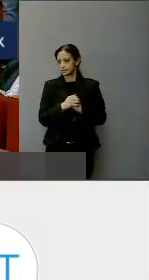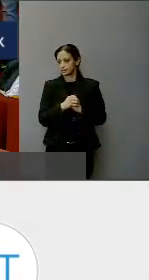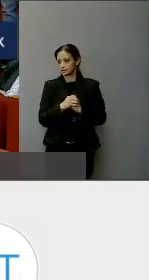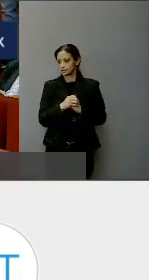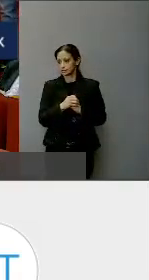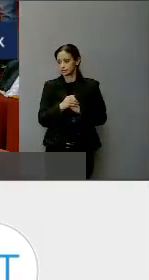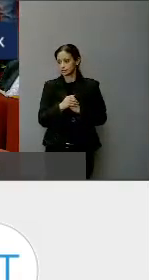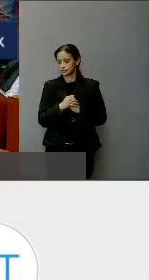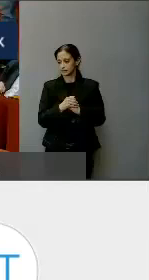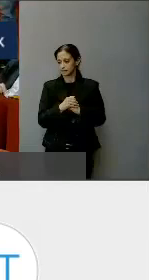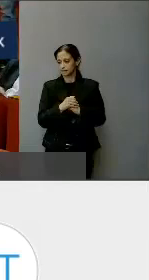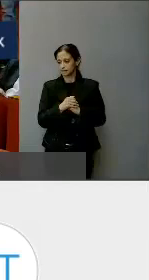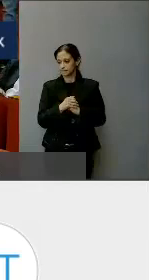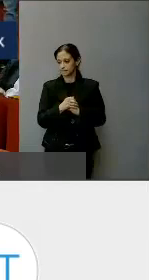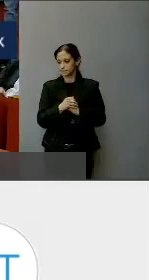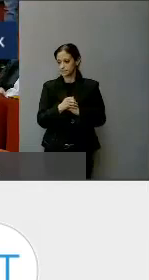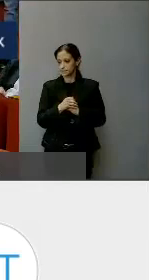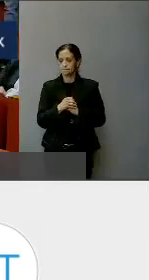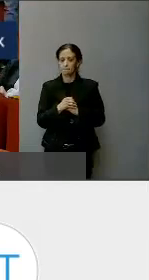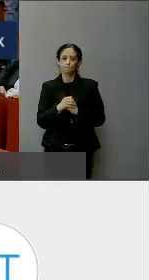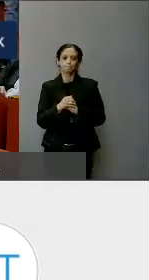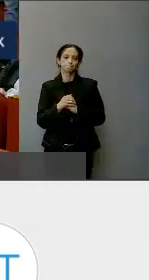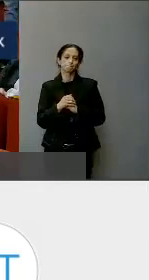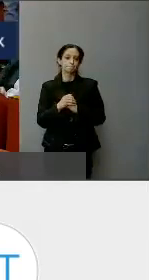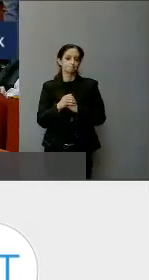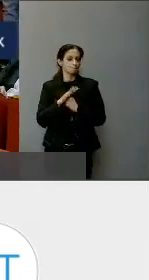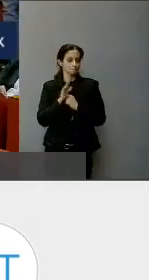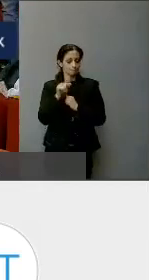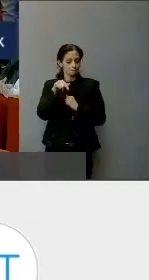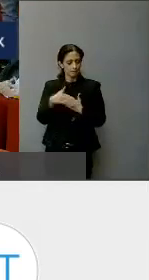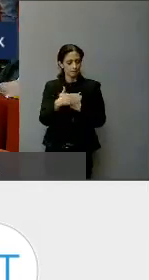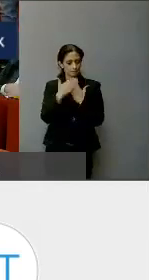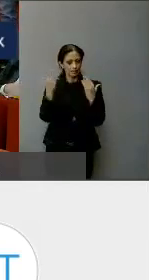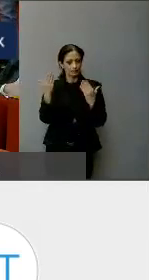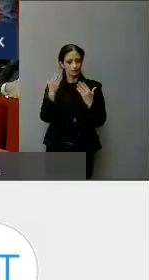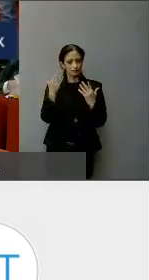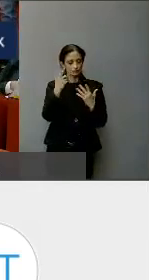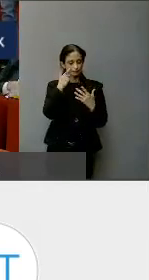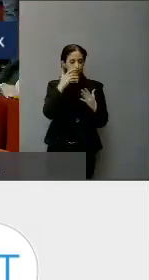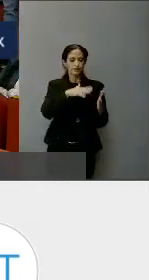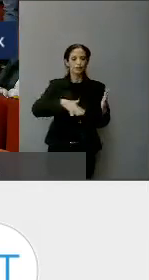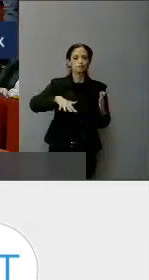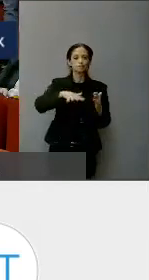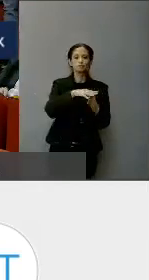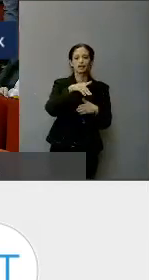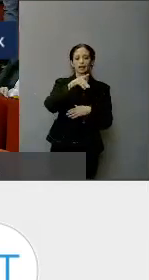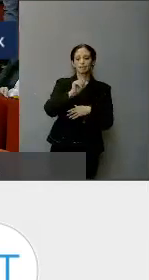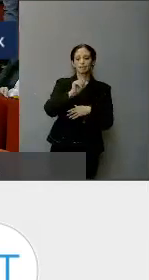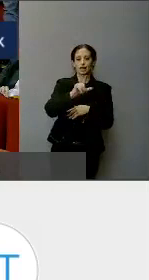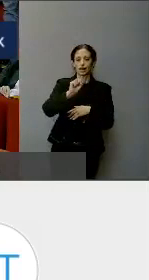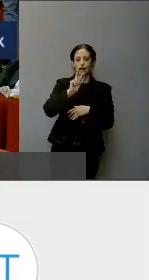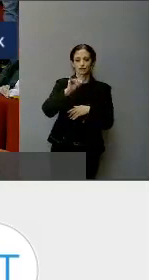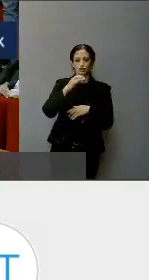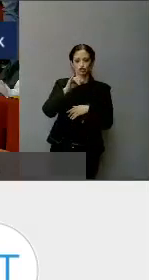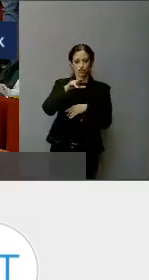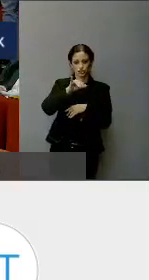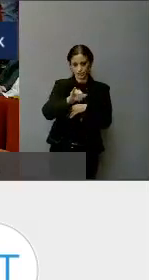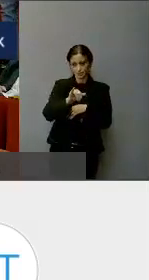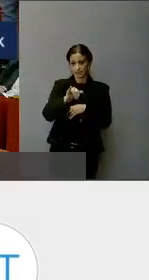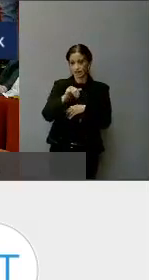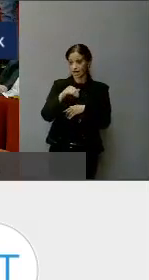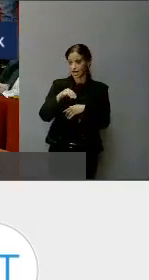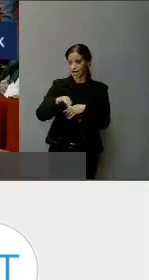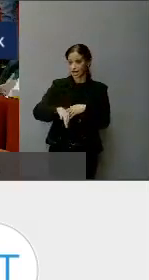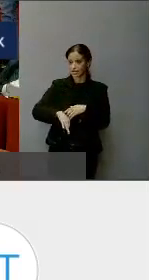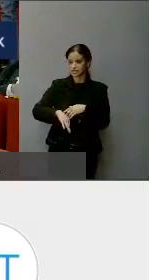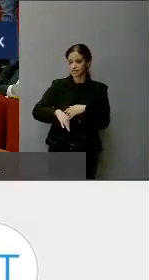eravamo a trattare una pratica come la piana pallavicini noi sappiamo come assessore russo